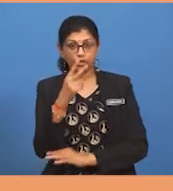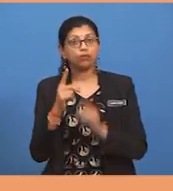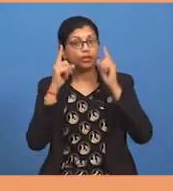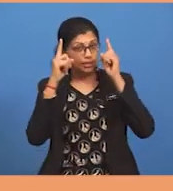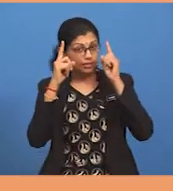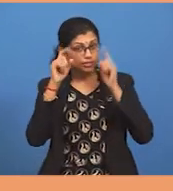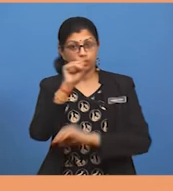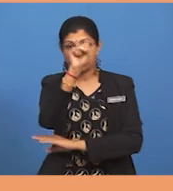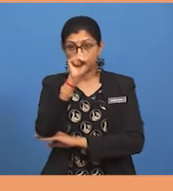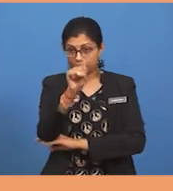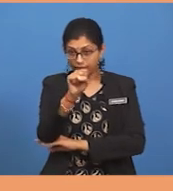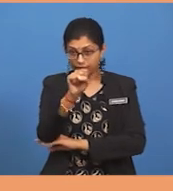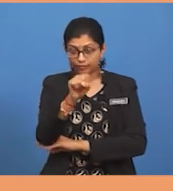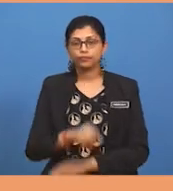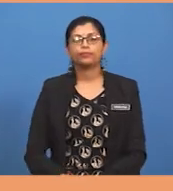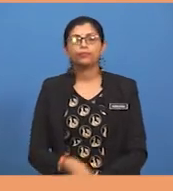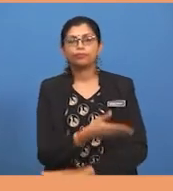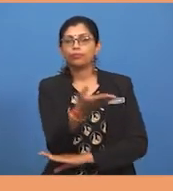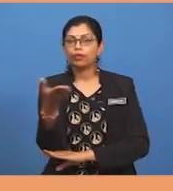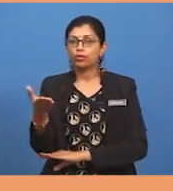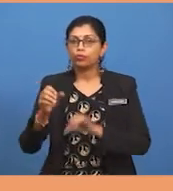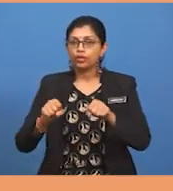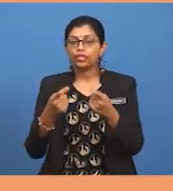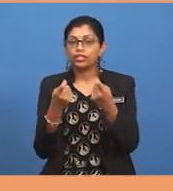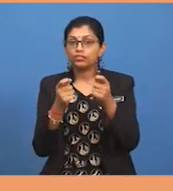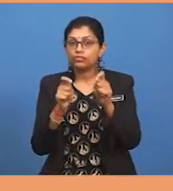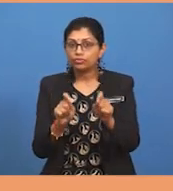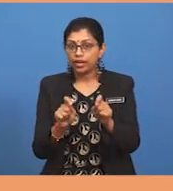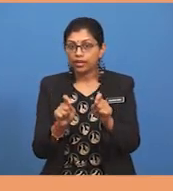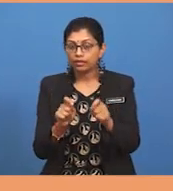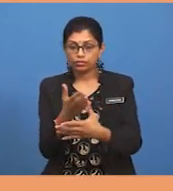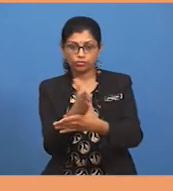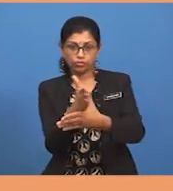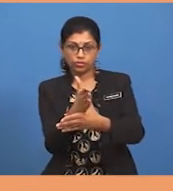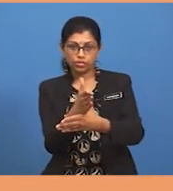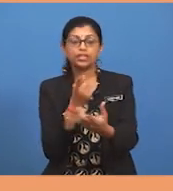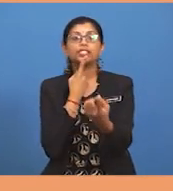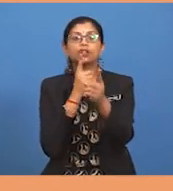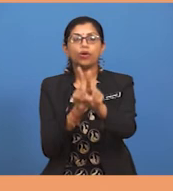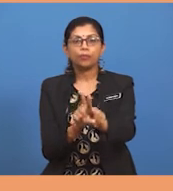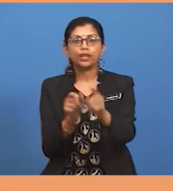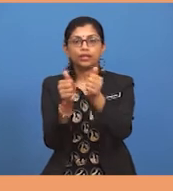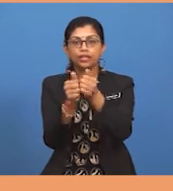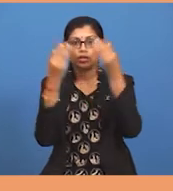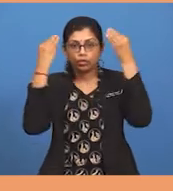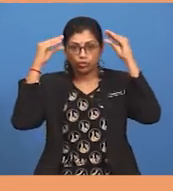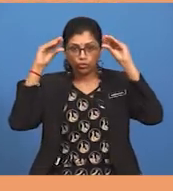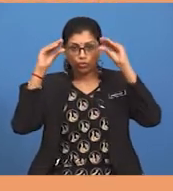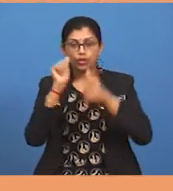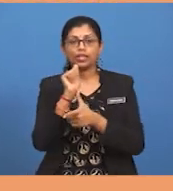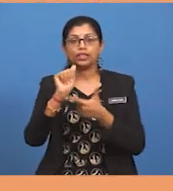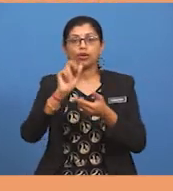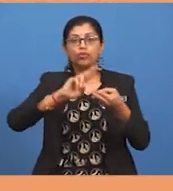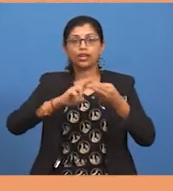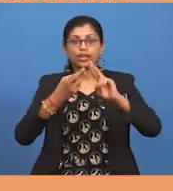skrin. Pelajar-pelajar boleh cuba untuk berkongsi jawapan dengan guru atau rakan-rakan